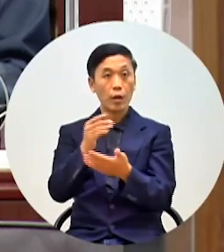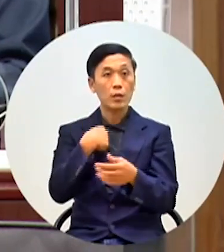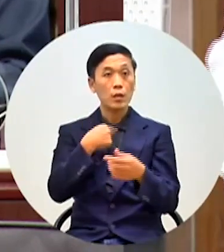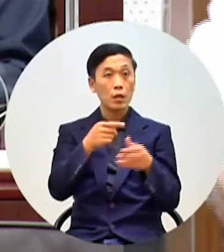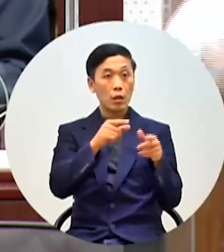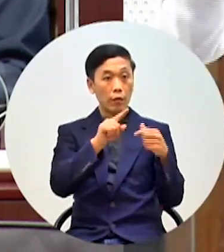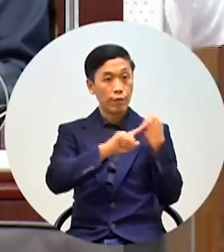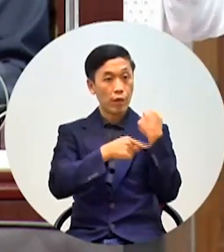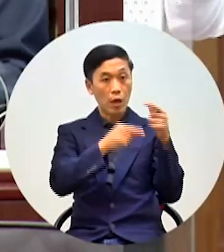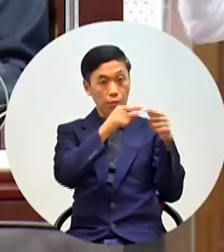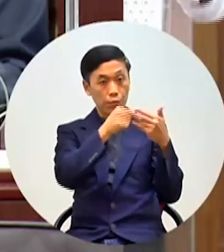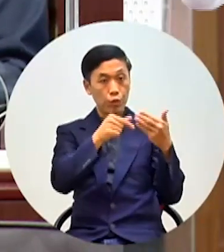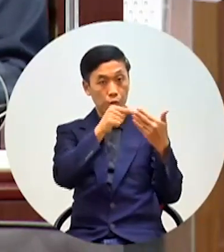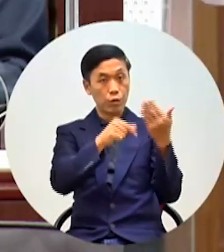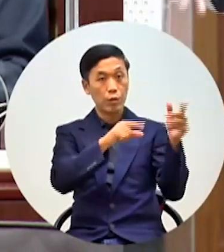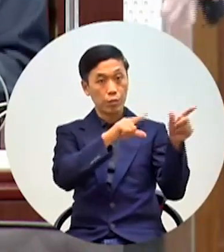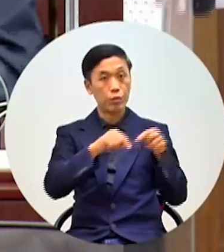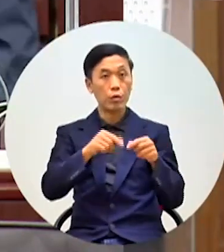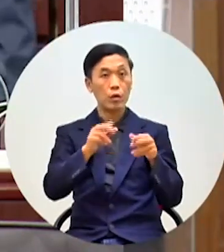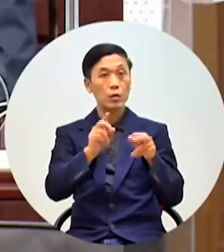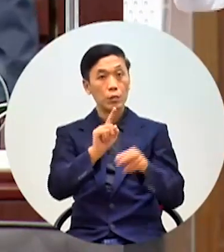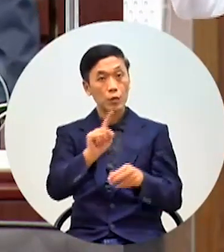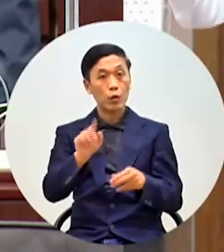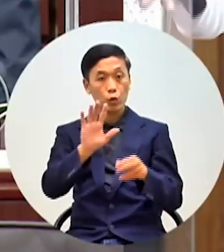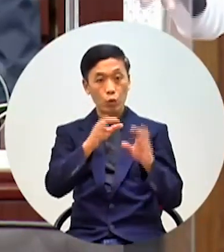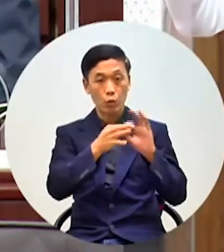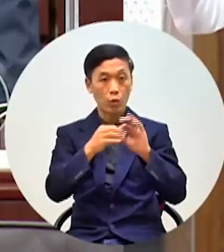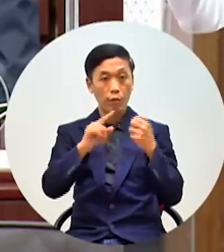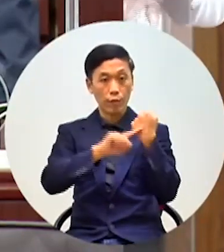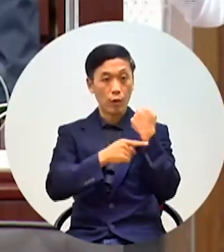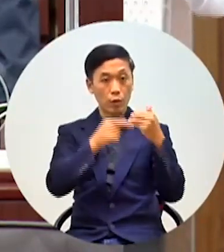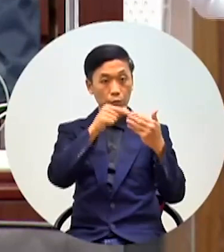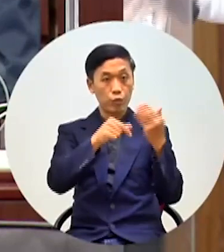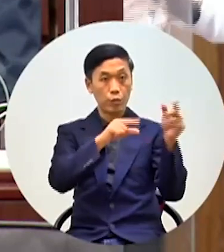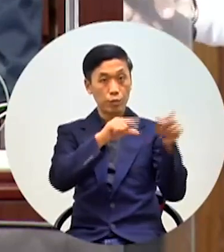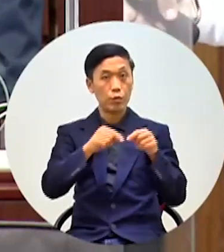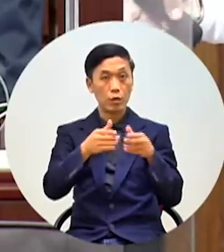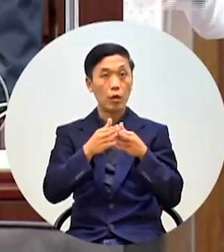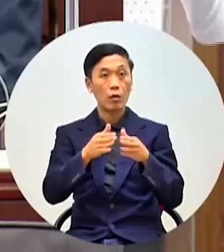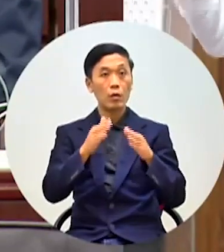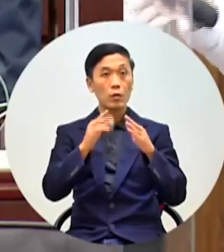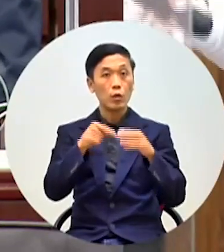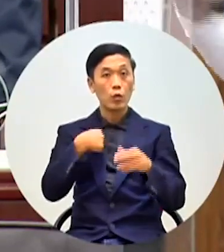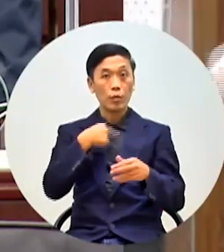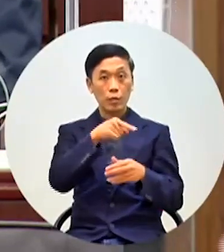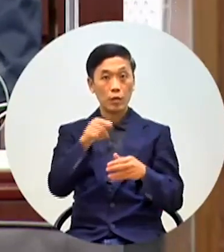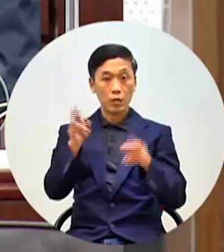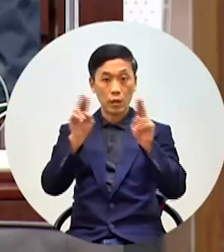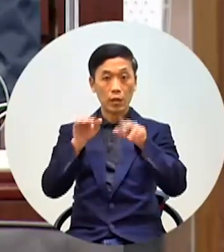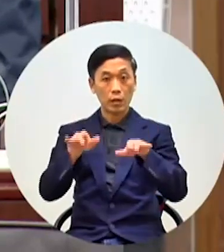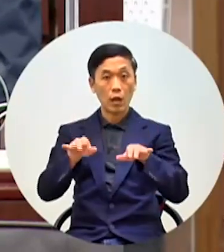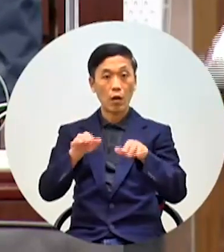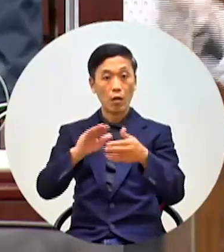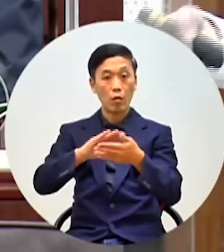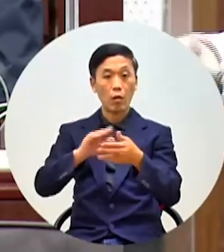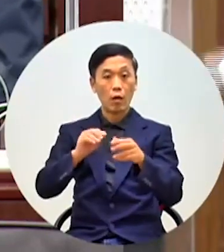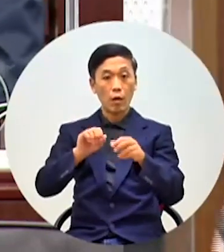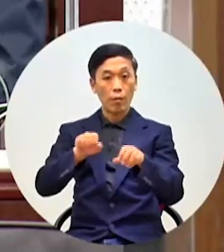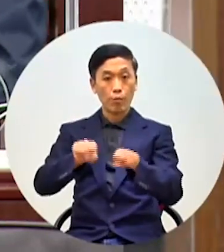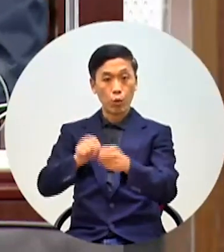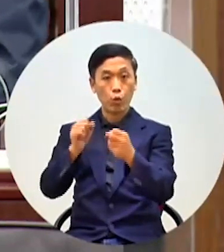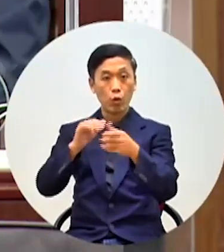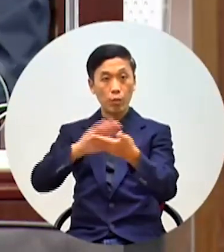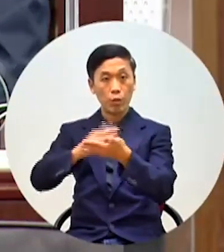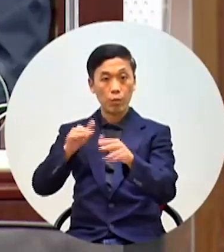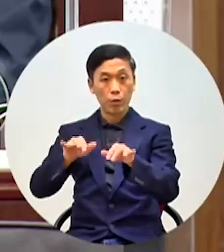是 你告诉我说现在如果是 你的一个规定，所以我们 要 保证证据， 你要叫我哪处理嘛？你要公平哪